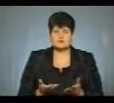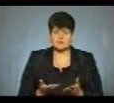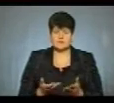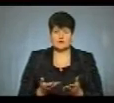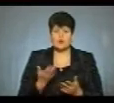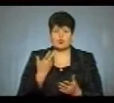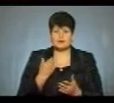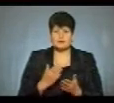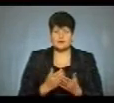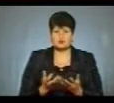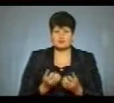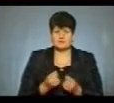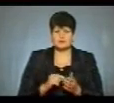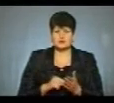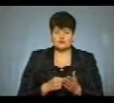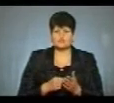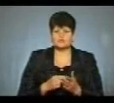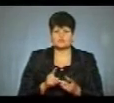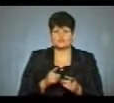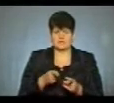Коли він має прийти людині, що вона